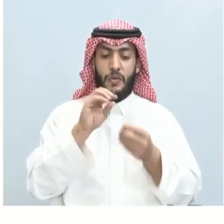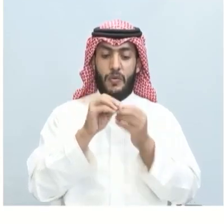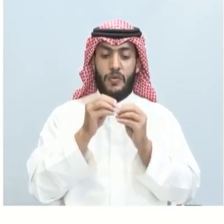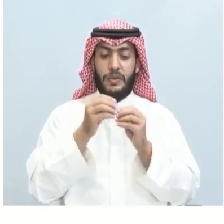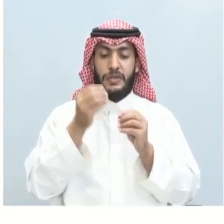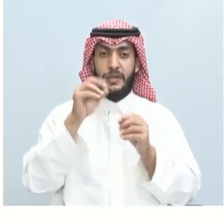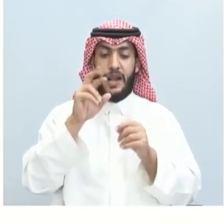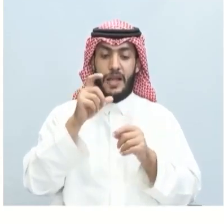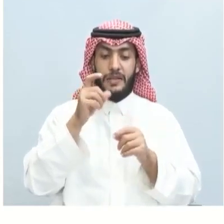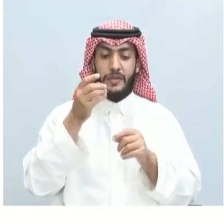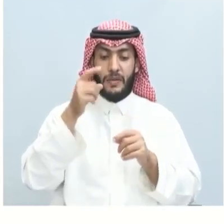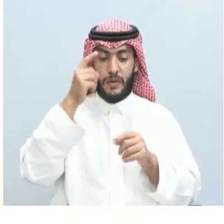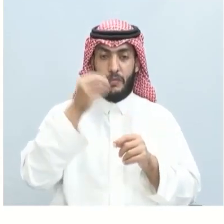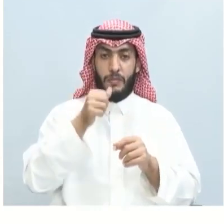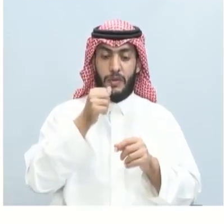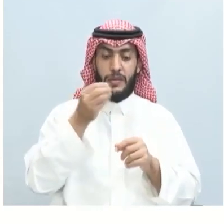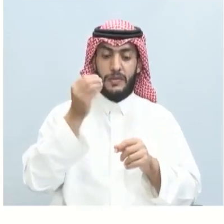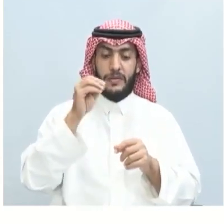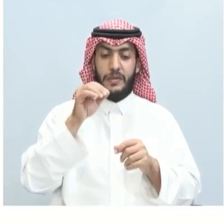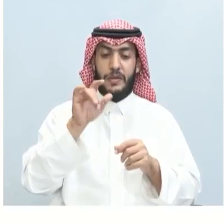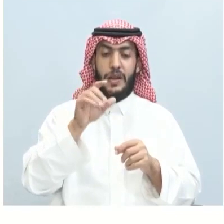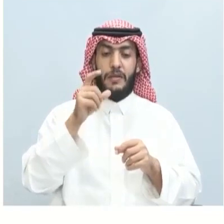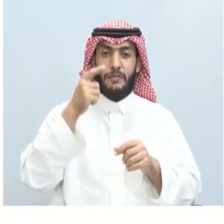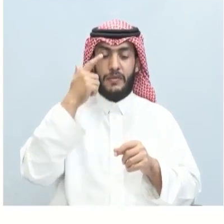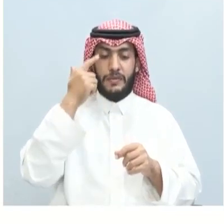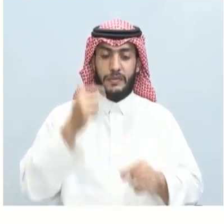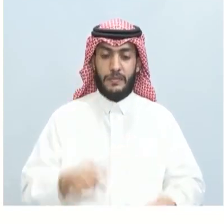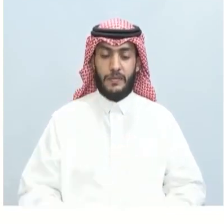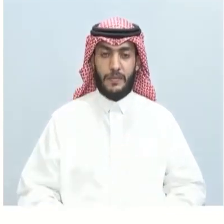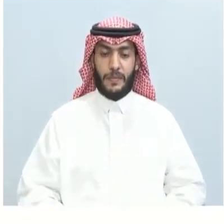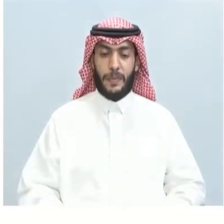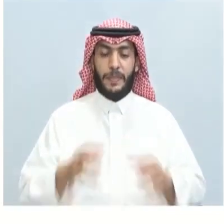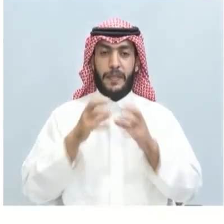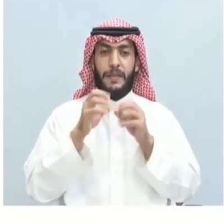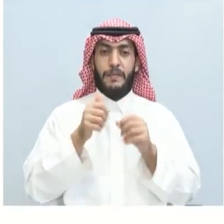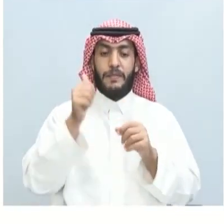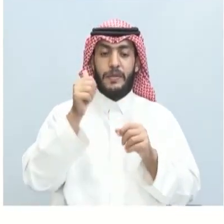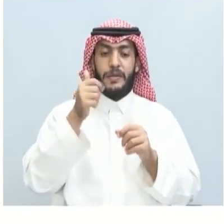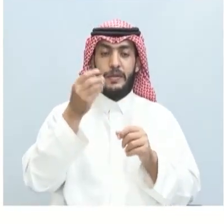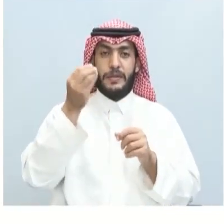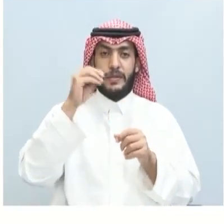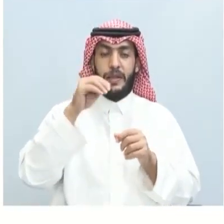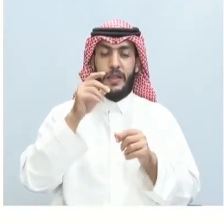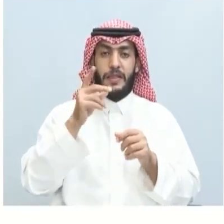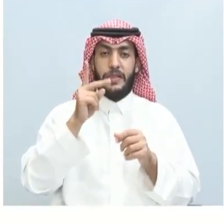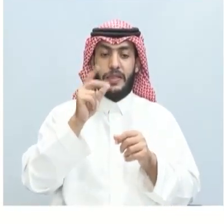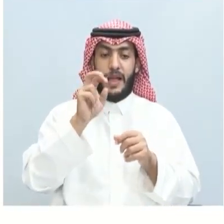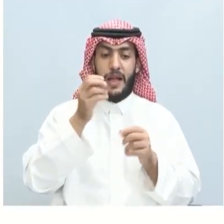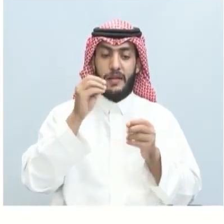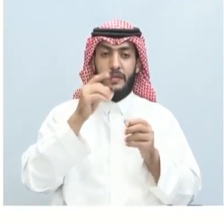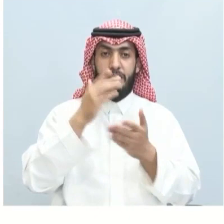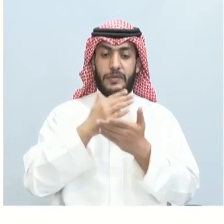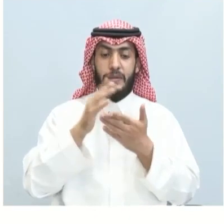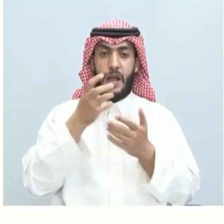الازرق اما الماء فيدفعه نحو واللون البنفسجي صف كيف يزاح الاتزان عند اضافه طاقه او ازالتها